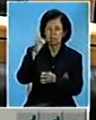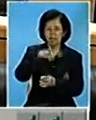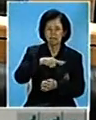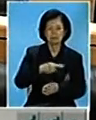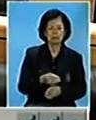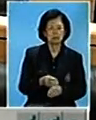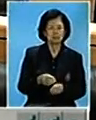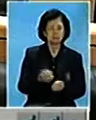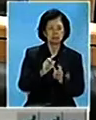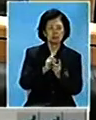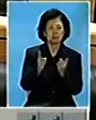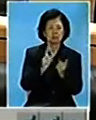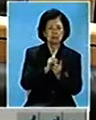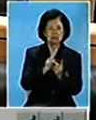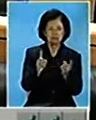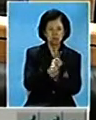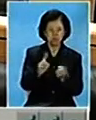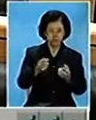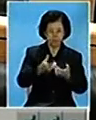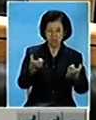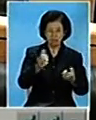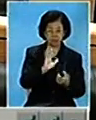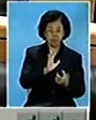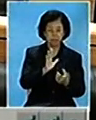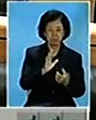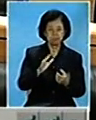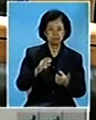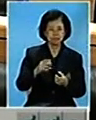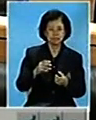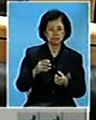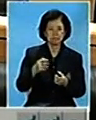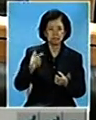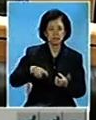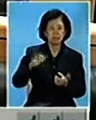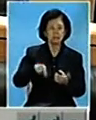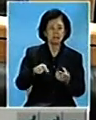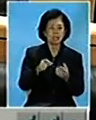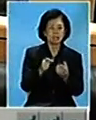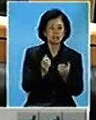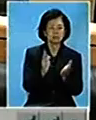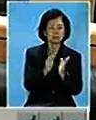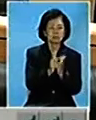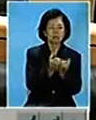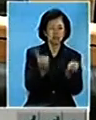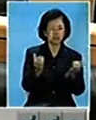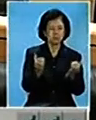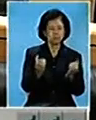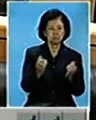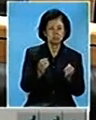เมื่อสังคมแยกสิ่งเหล่านี้ไม่ออกศาลรัฐธรรมนูญซึ่งไม่มีเกราะในการคุ้มครองตัวเองเลยก็อยู่ลำบากครับ